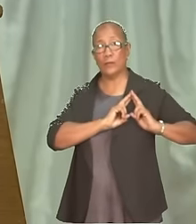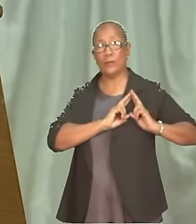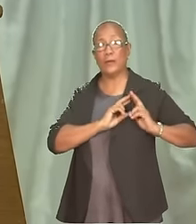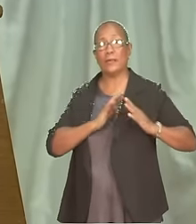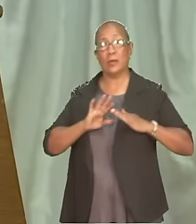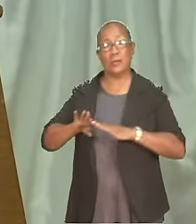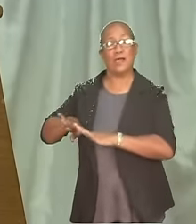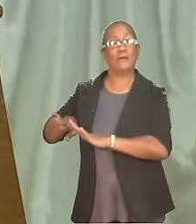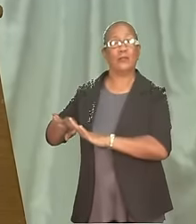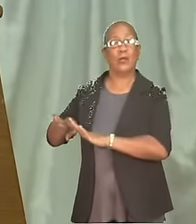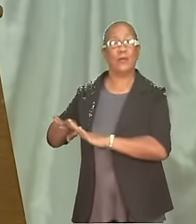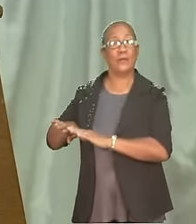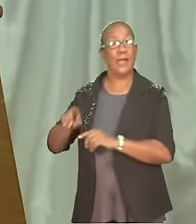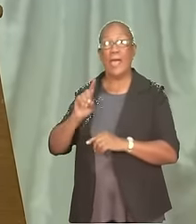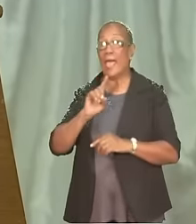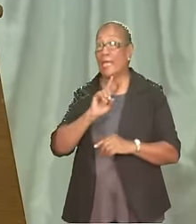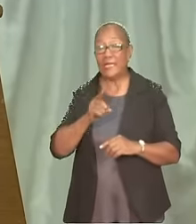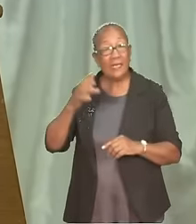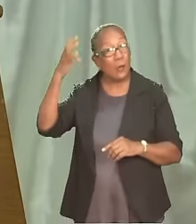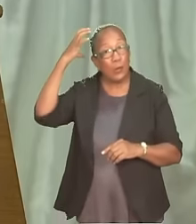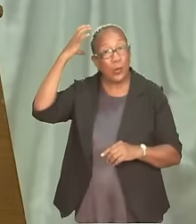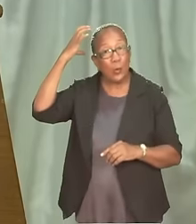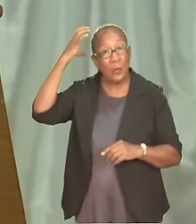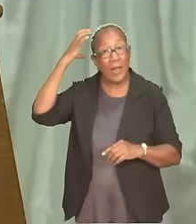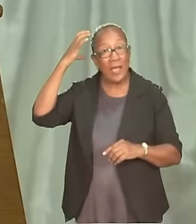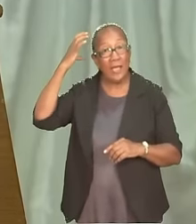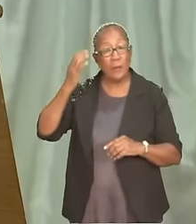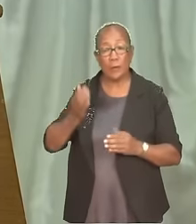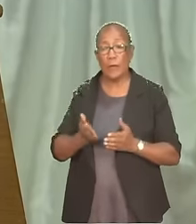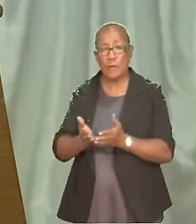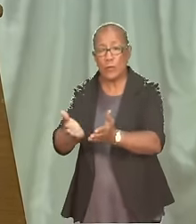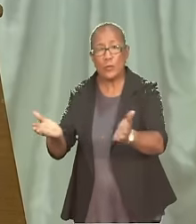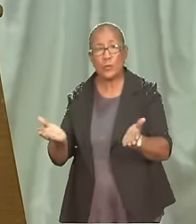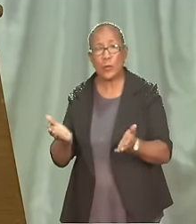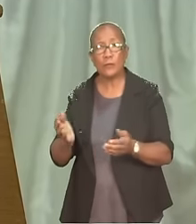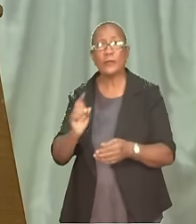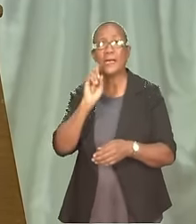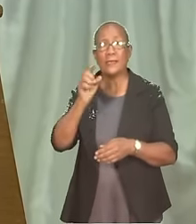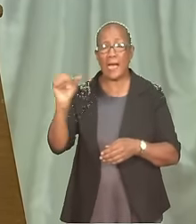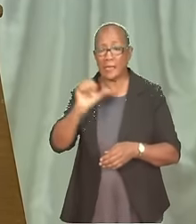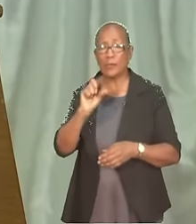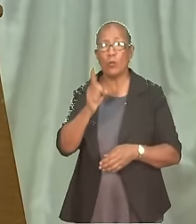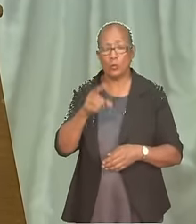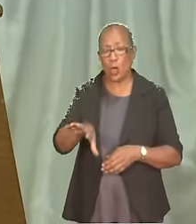afschuiven. En niet die problemen van ons voorschuiven. Maar ik denk er allemaal los in op.